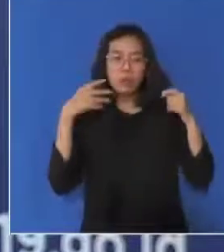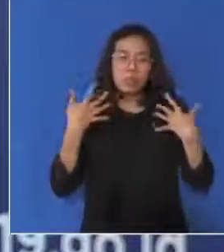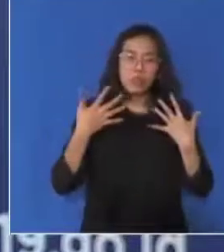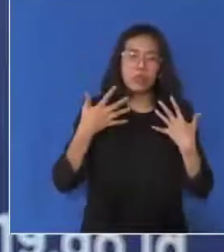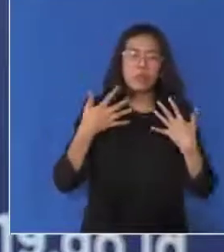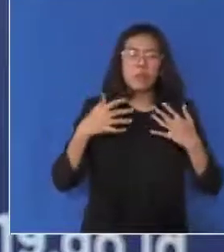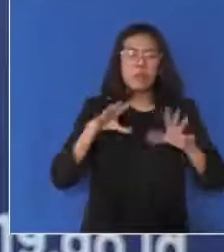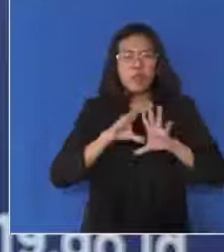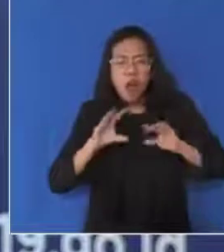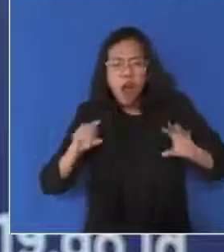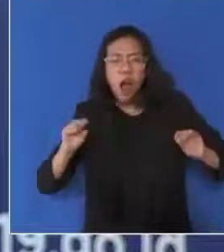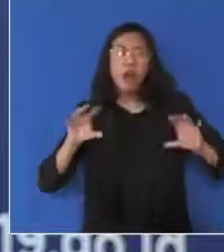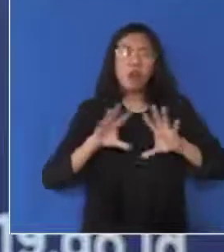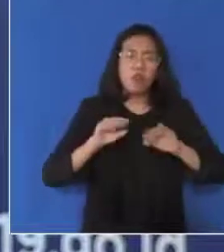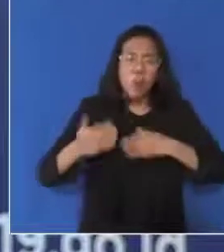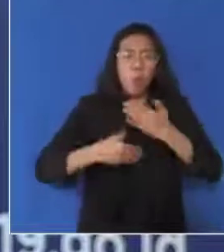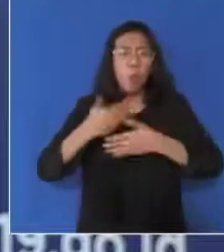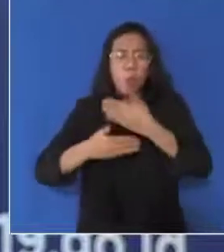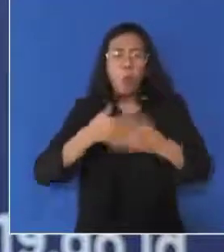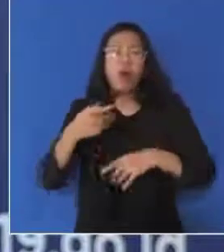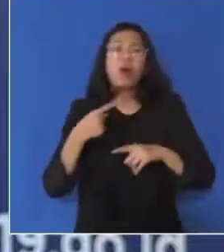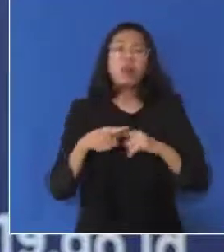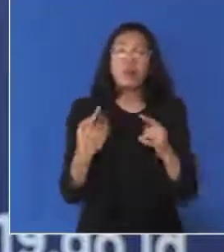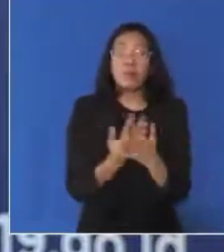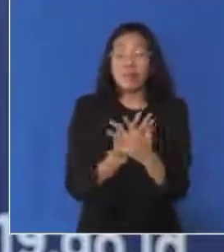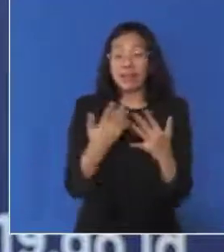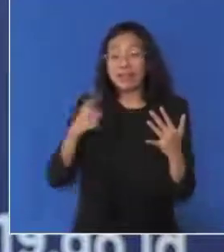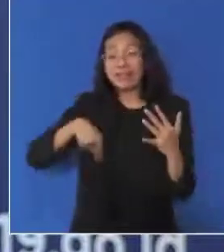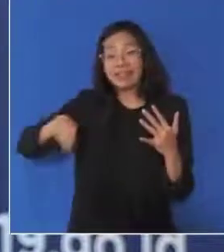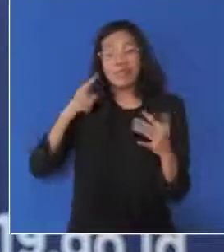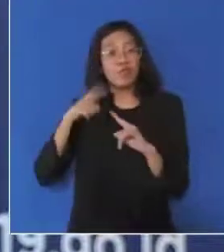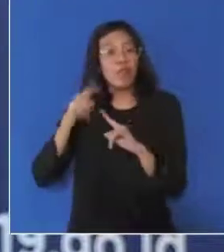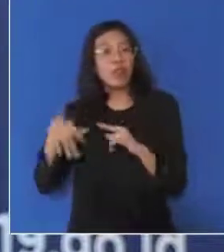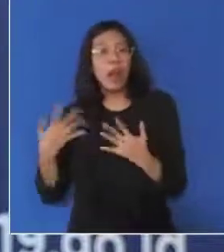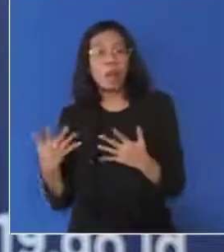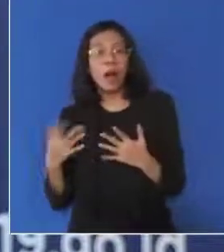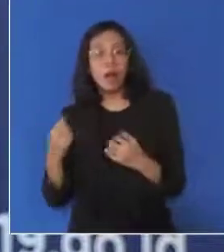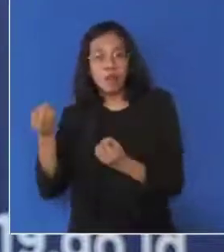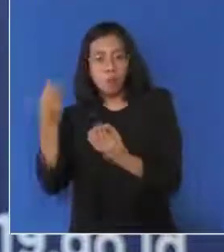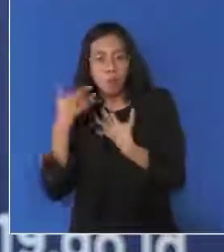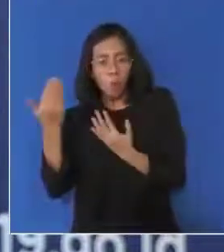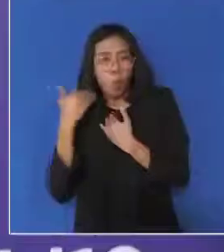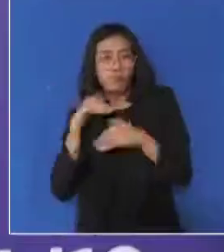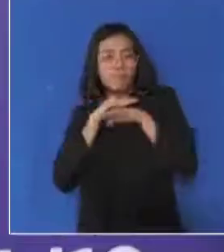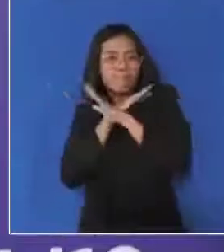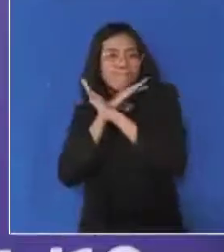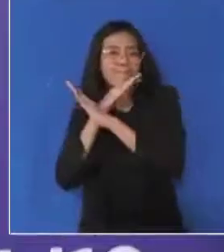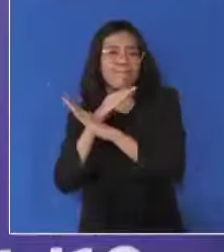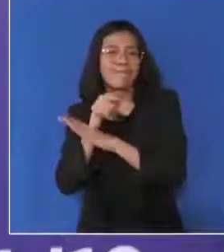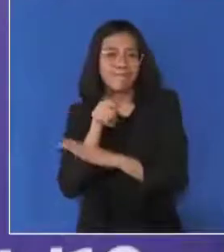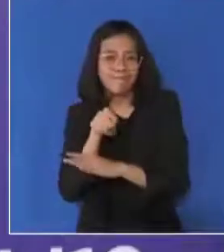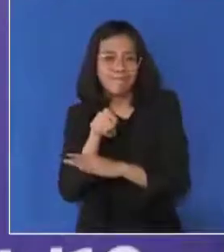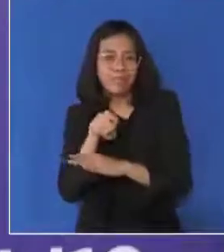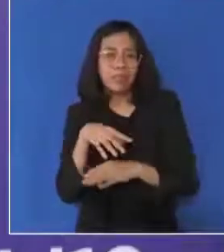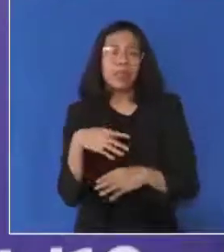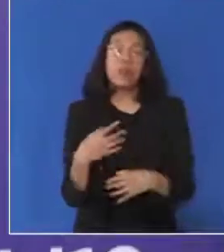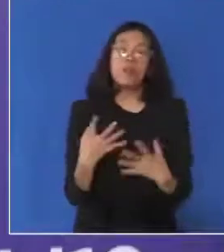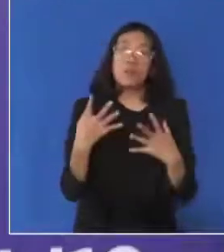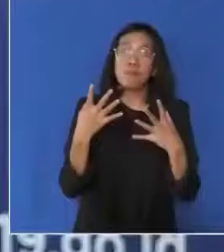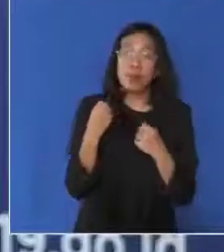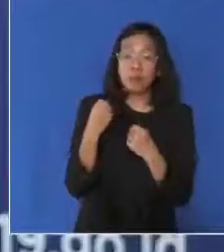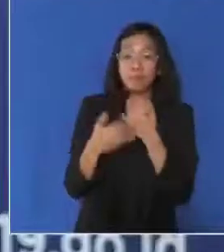menyabung nyawa untuk melawan pandemic nah sisanya kita semua bisa menjadi pahlawan untuk melawan info demi kini jadi dengan demikian mudah-mudahan